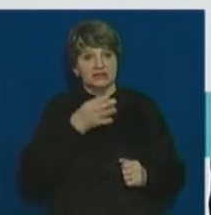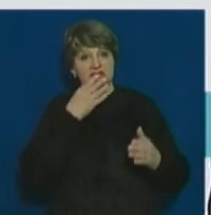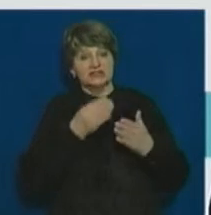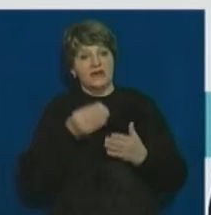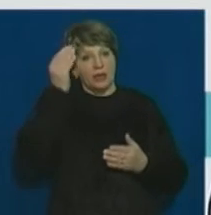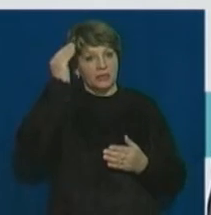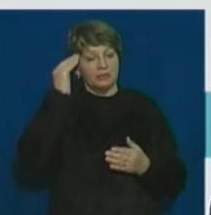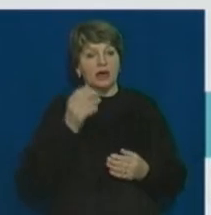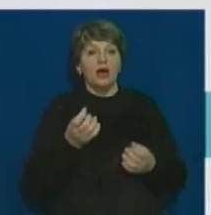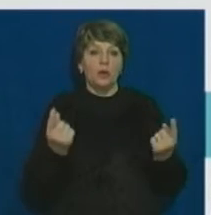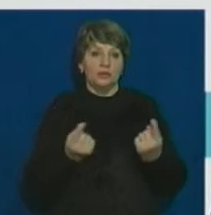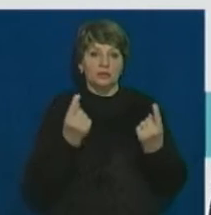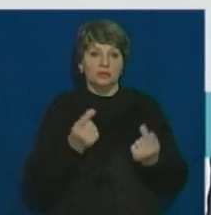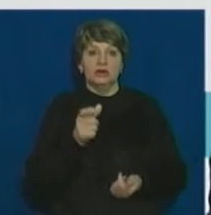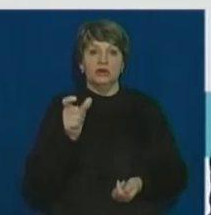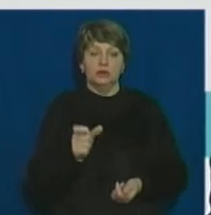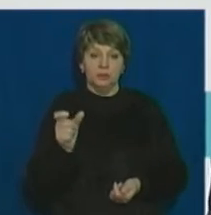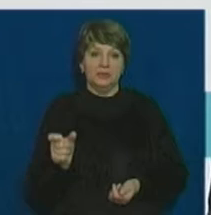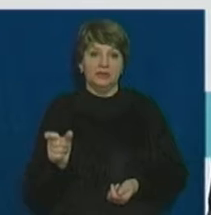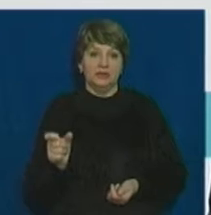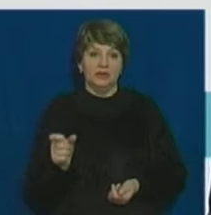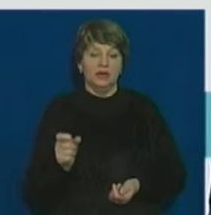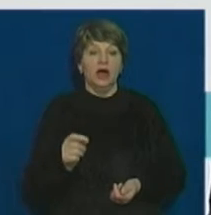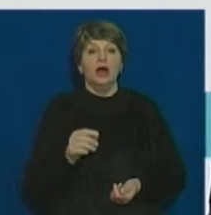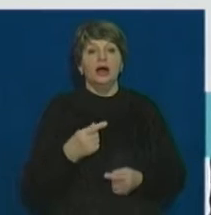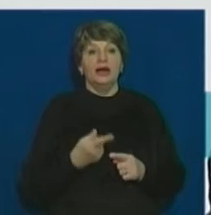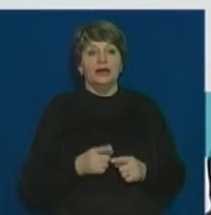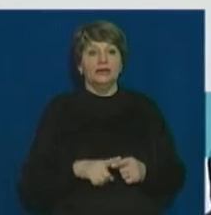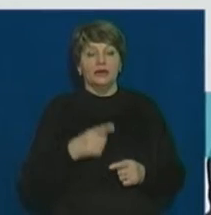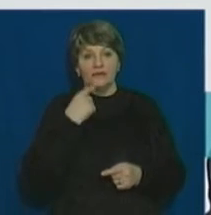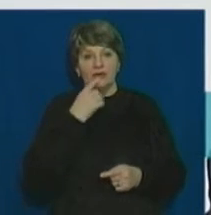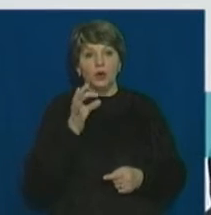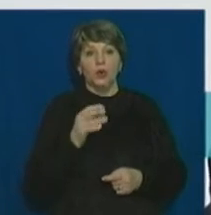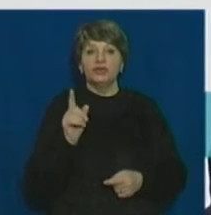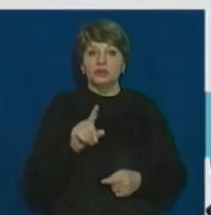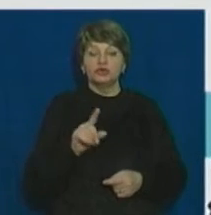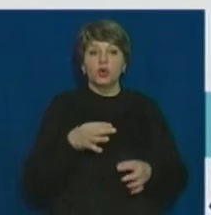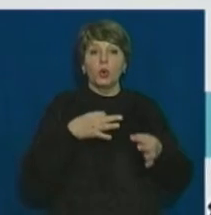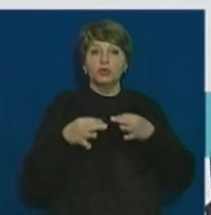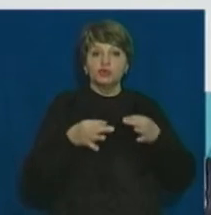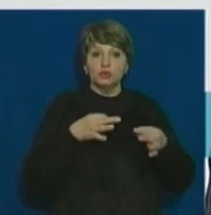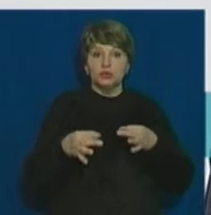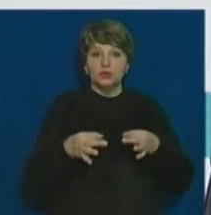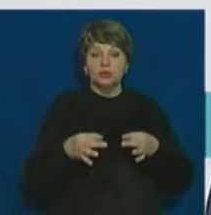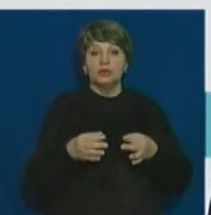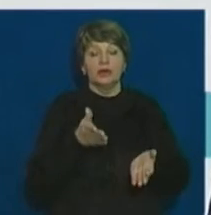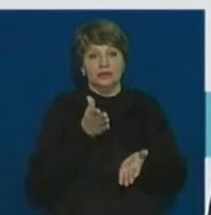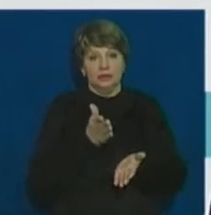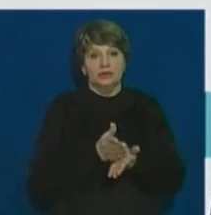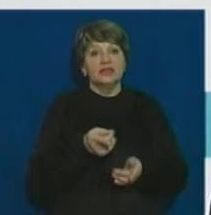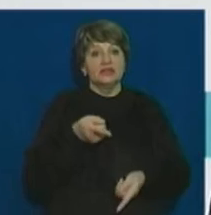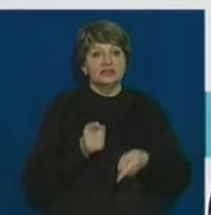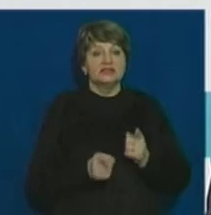самими громадянами, то мова йде про те, що консультація тривала в часі,